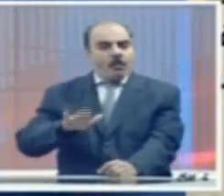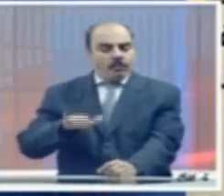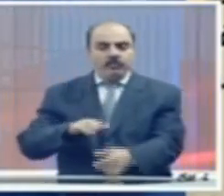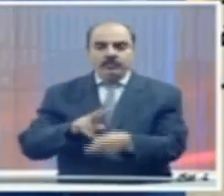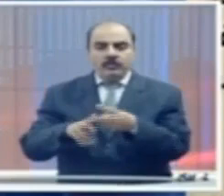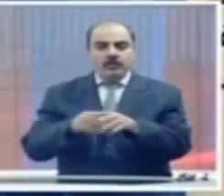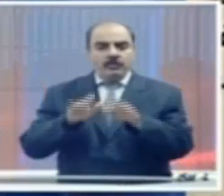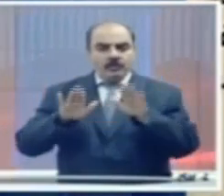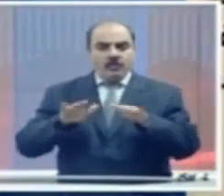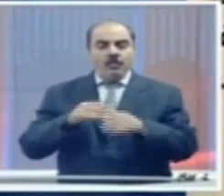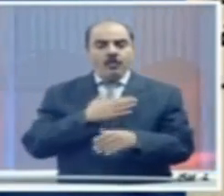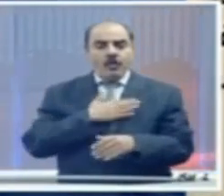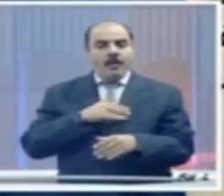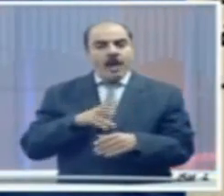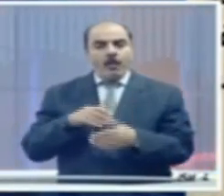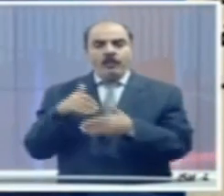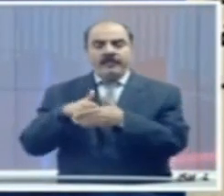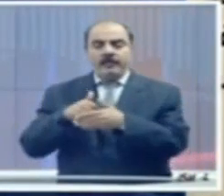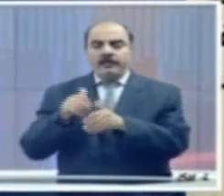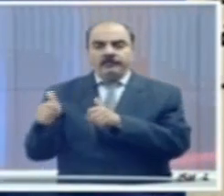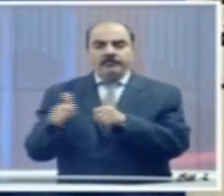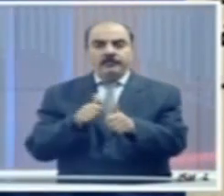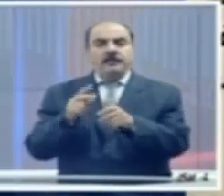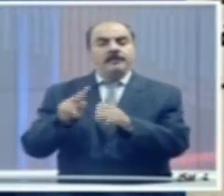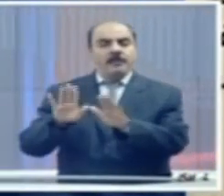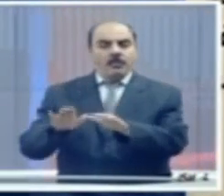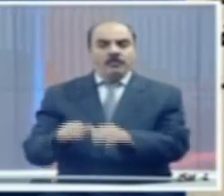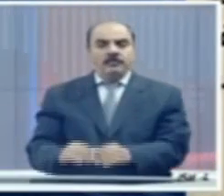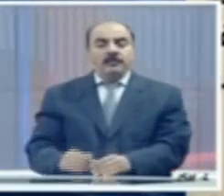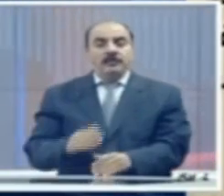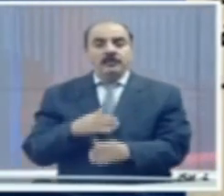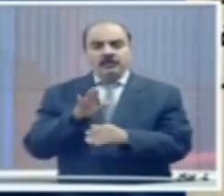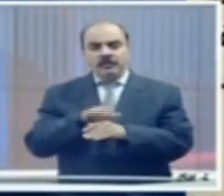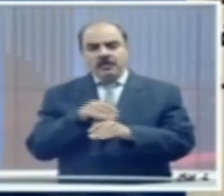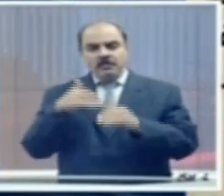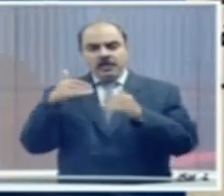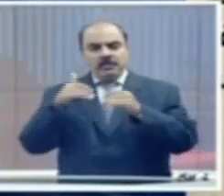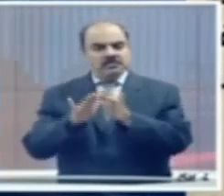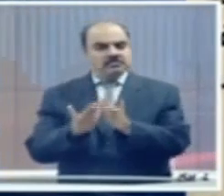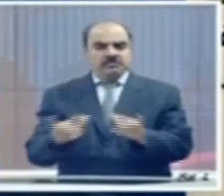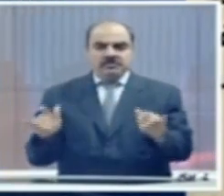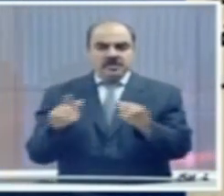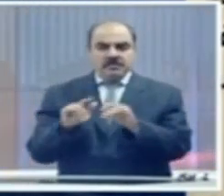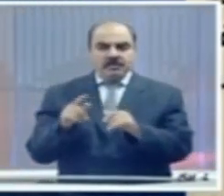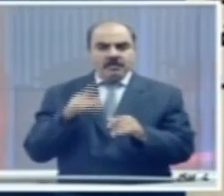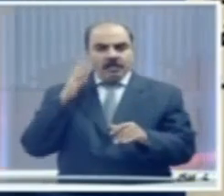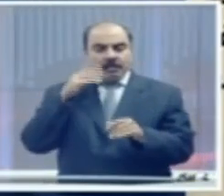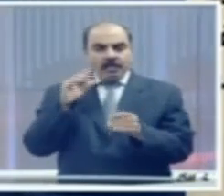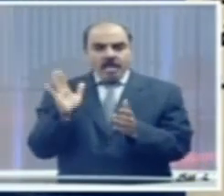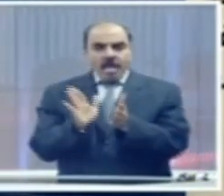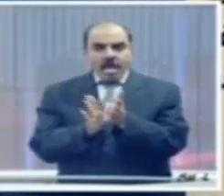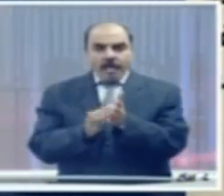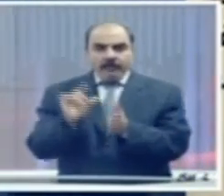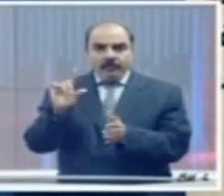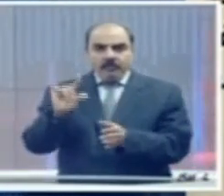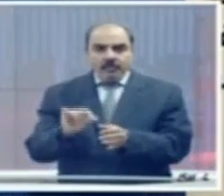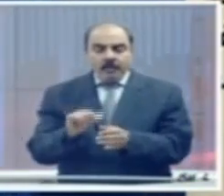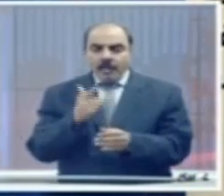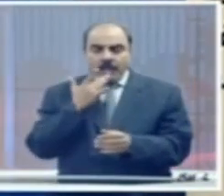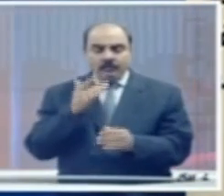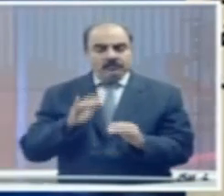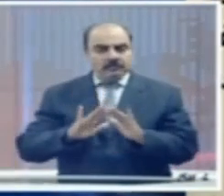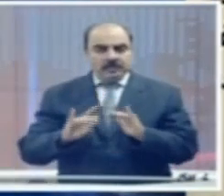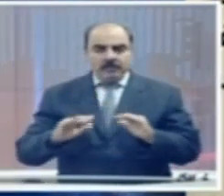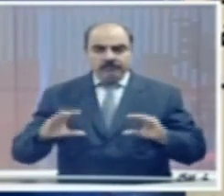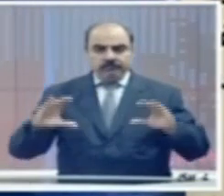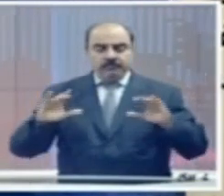المستشفيات سواء الحكومية أو التأمين الصحي، وأن مخزونها الاستراتيجي آمن ومطمئن تماما،